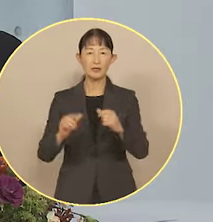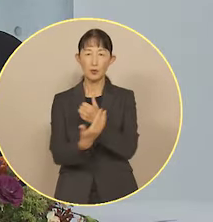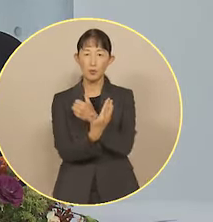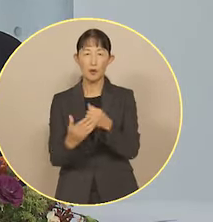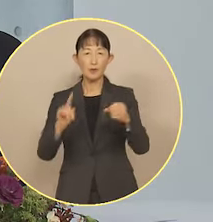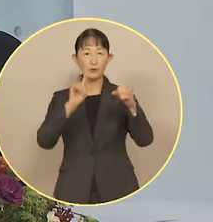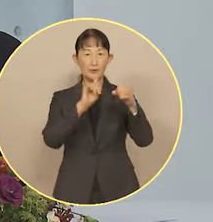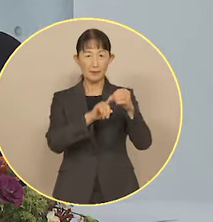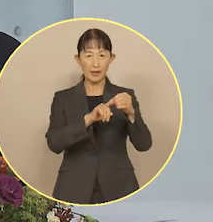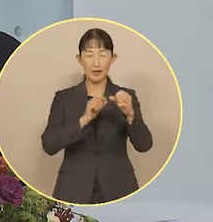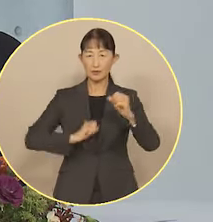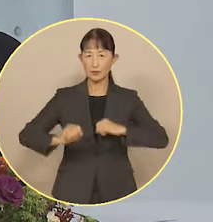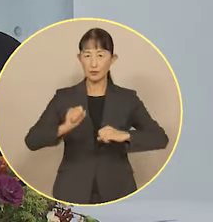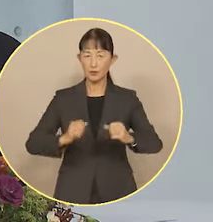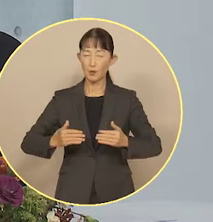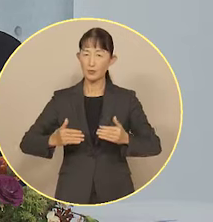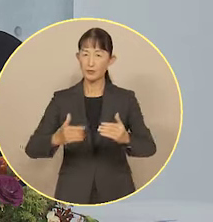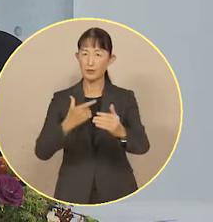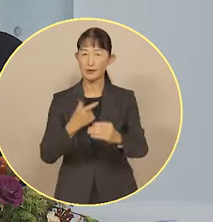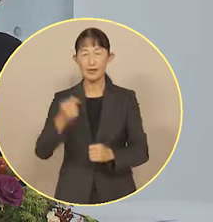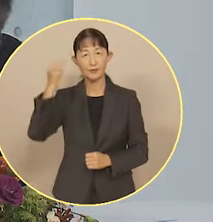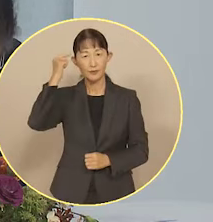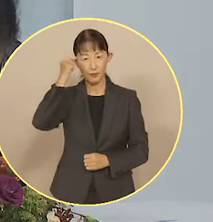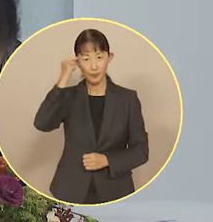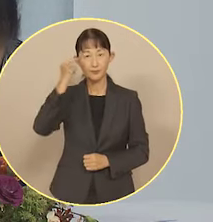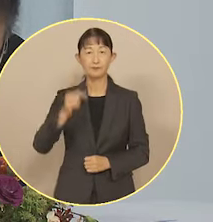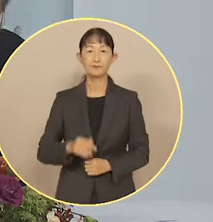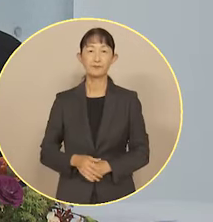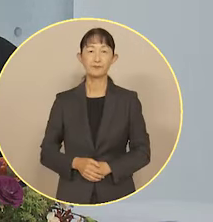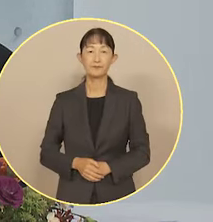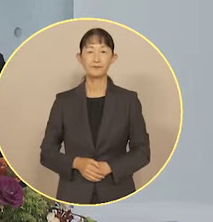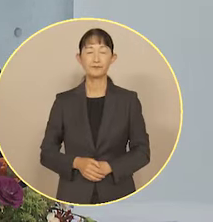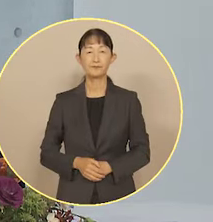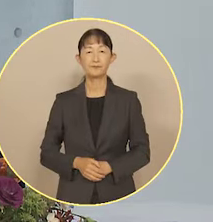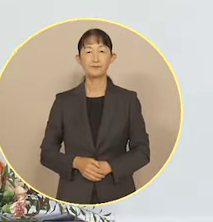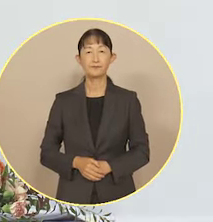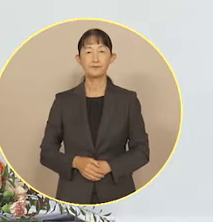ていくために取り組みをしていきたいそのように考えております